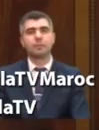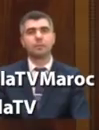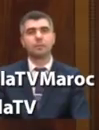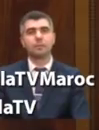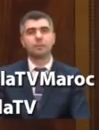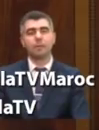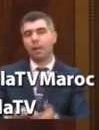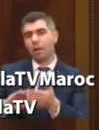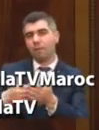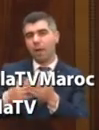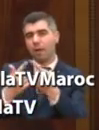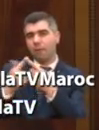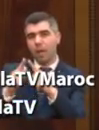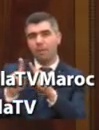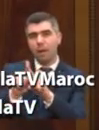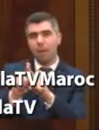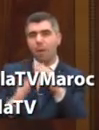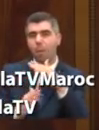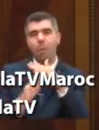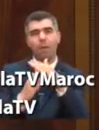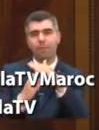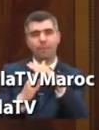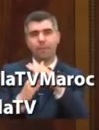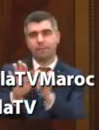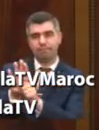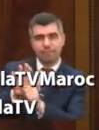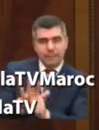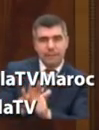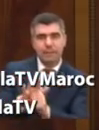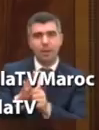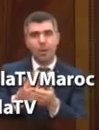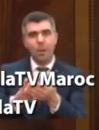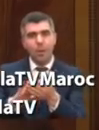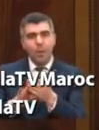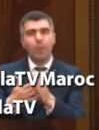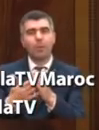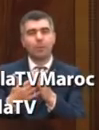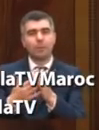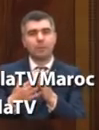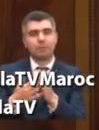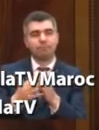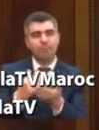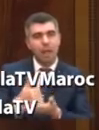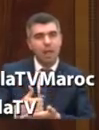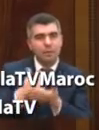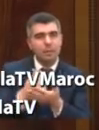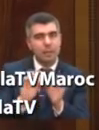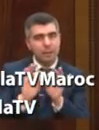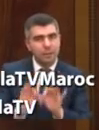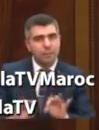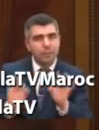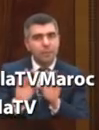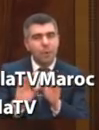ووفق كل أشكال التطبيع ووقف كل أشكال التطبيع والتعامل مع حكومة